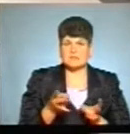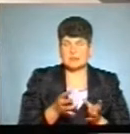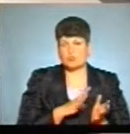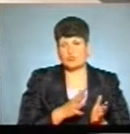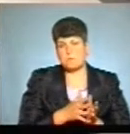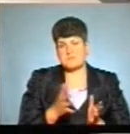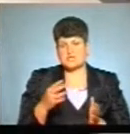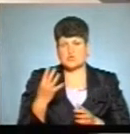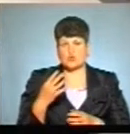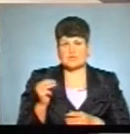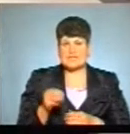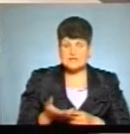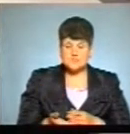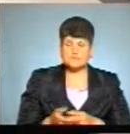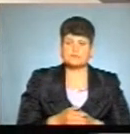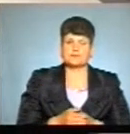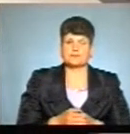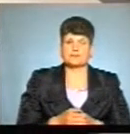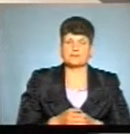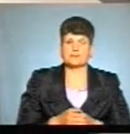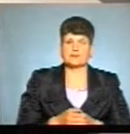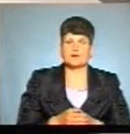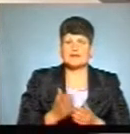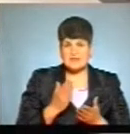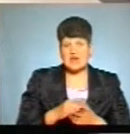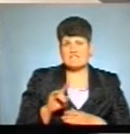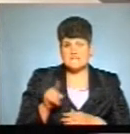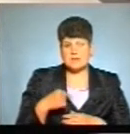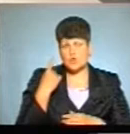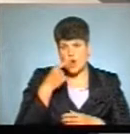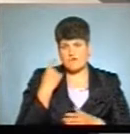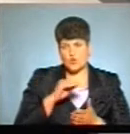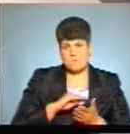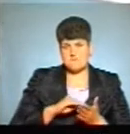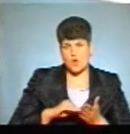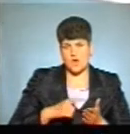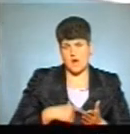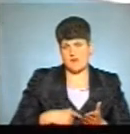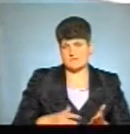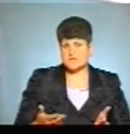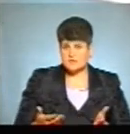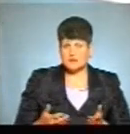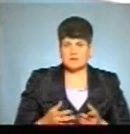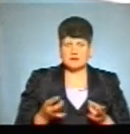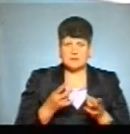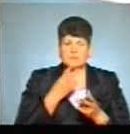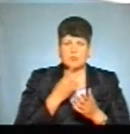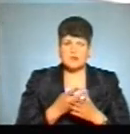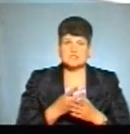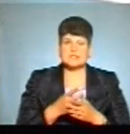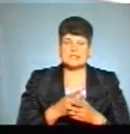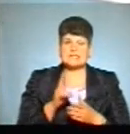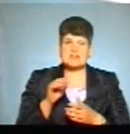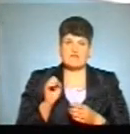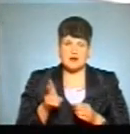тисяч. І є вимоги до автобіографії. Можна побачити, аналізуючи постанови ЦВК по